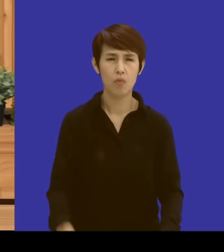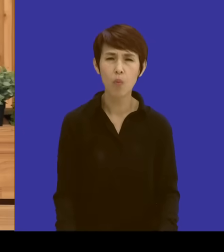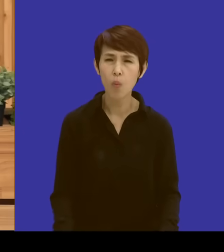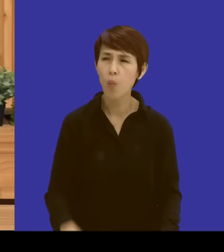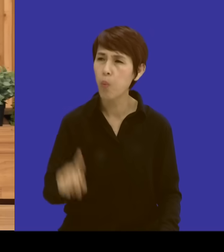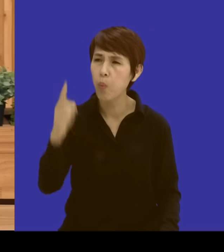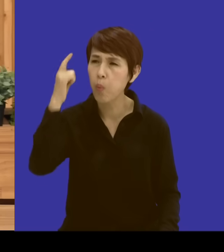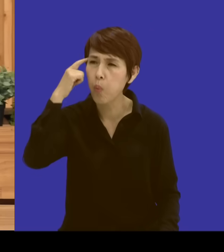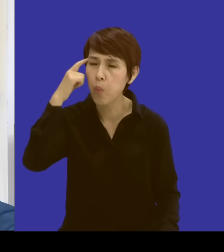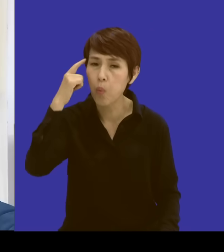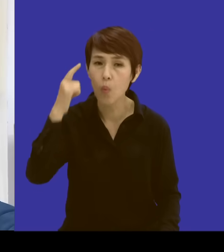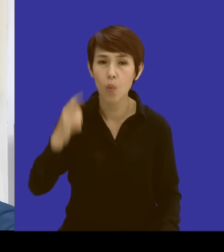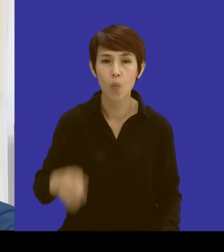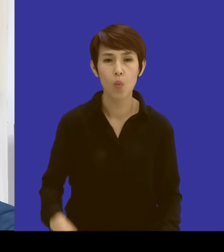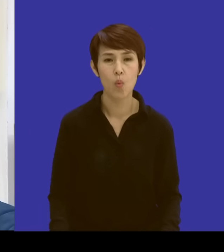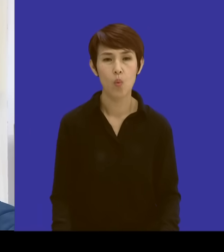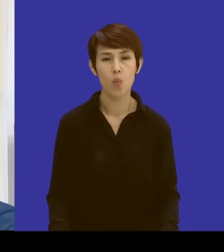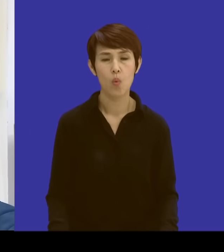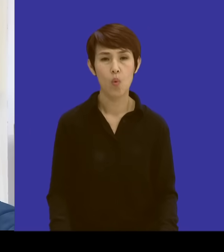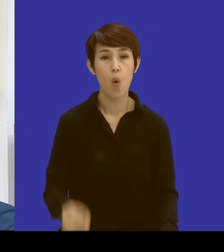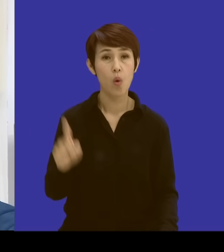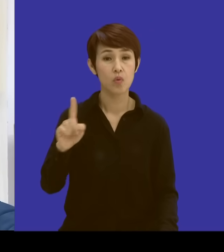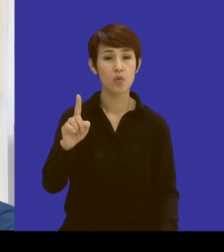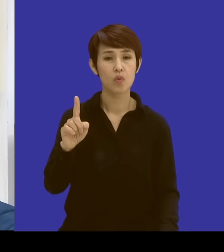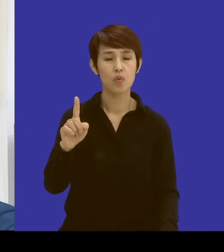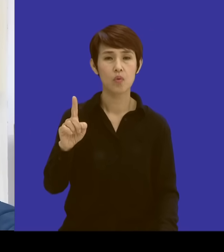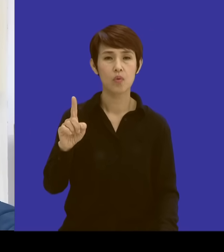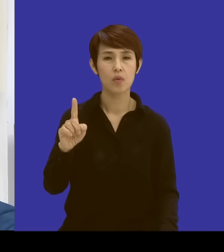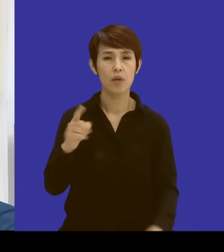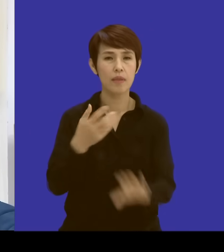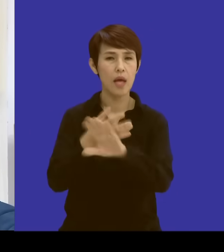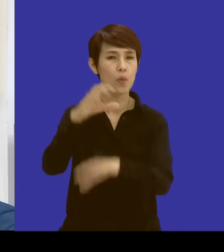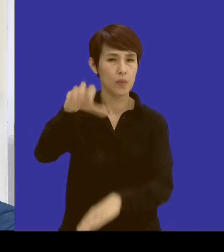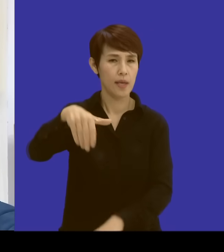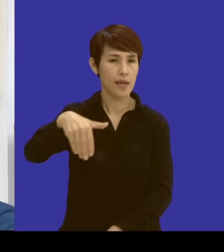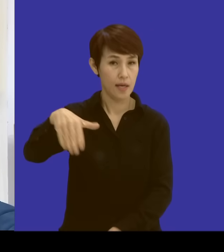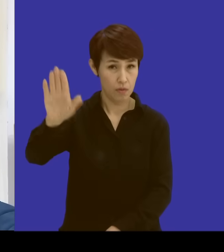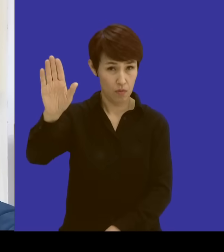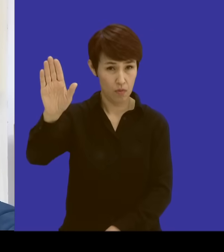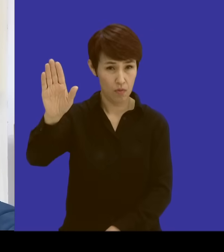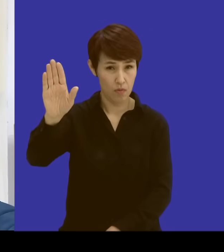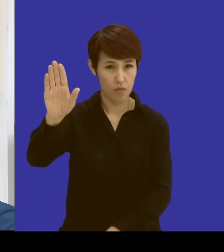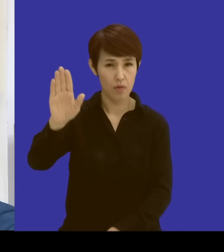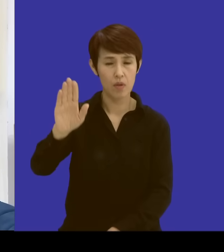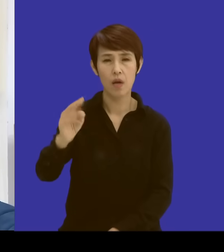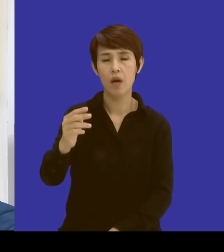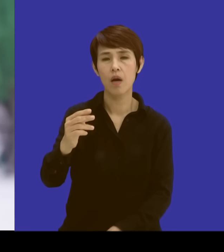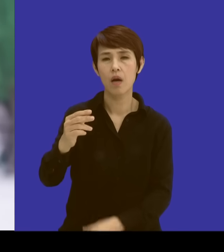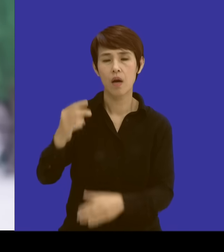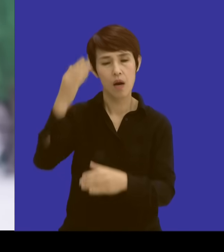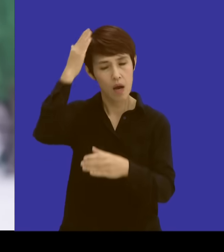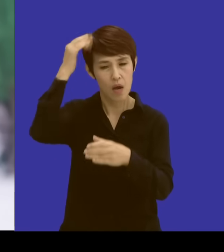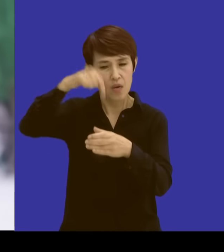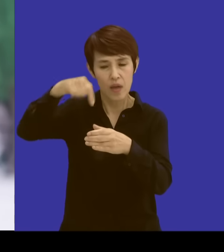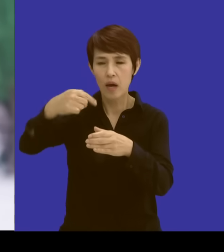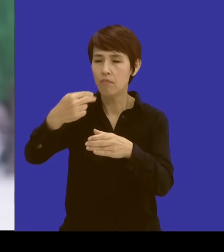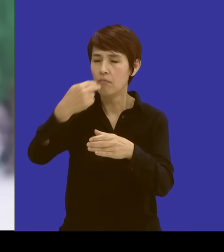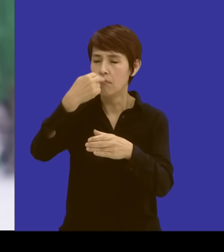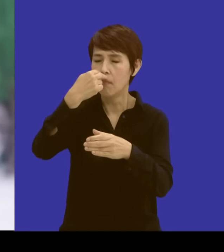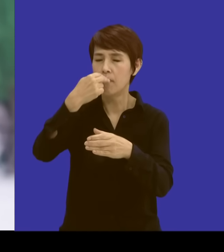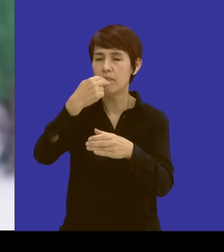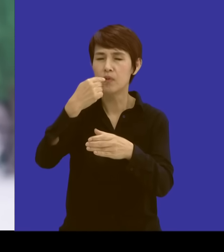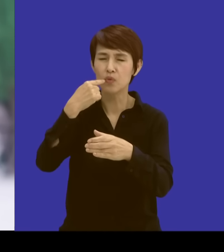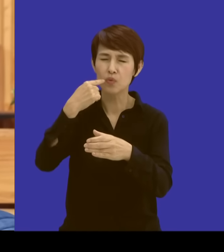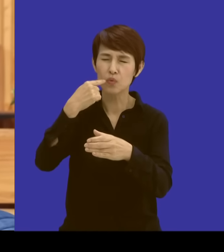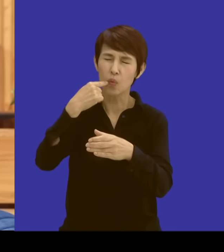사고요? 네. 이제 어디 외지에 나가셔가지고 네. 예, 연탄가스 중독으로 돌아가시게 됐죠.